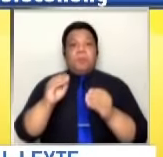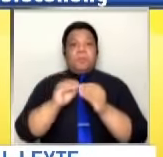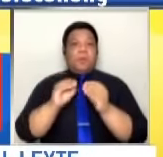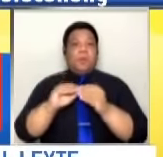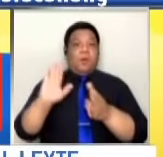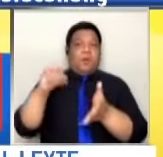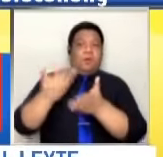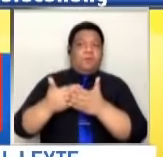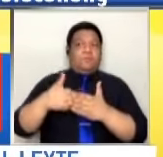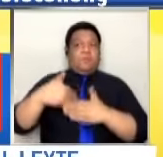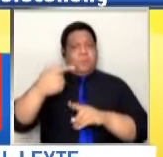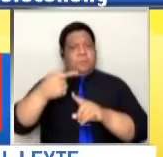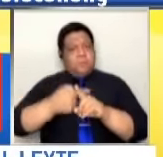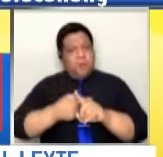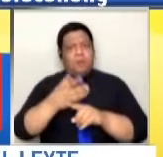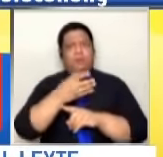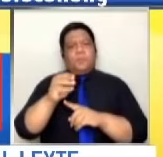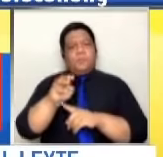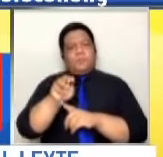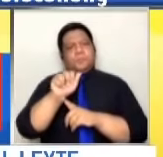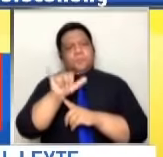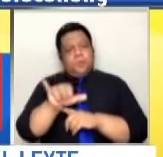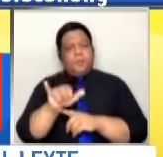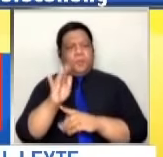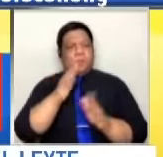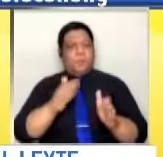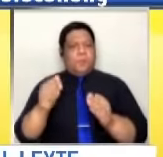at sa Mayo.